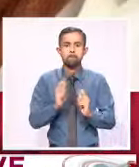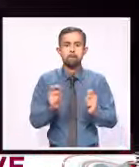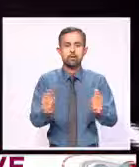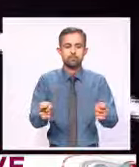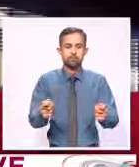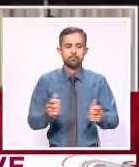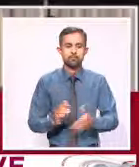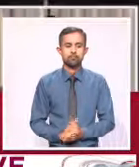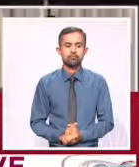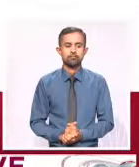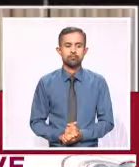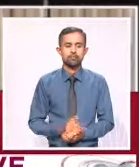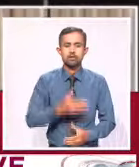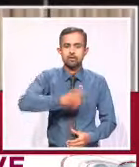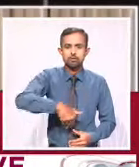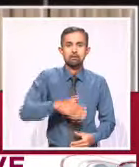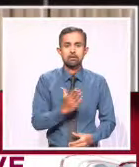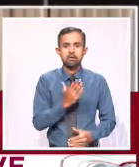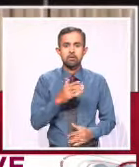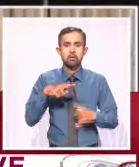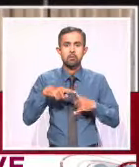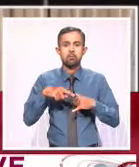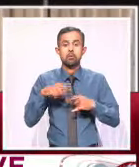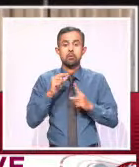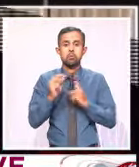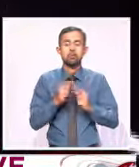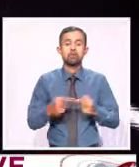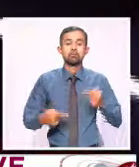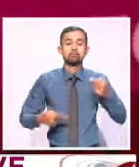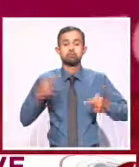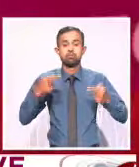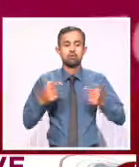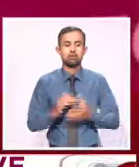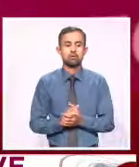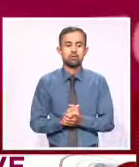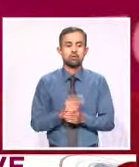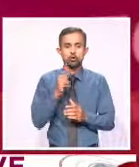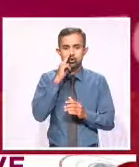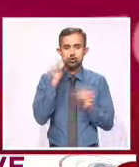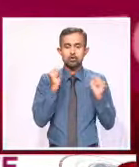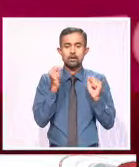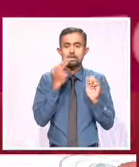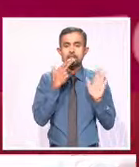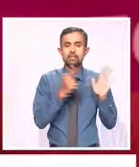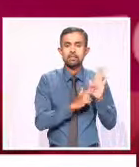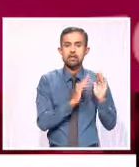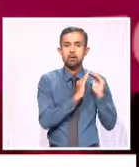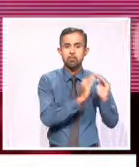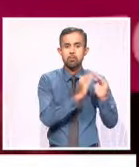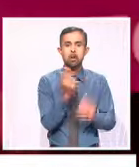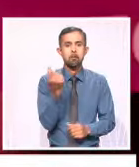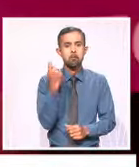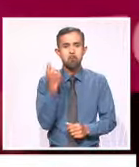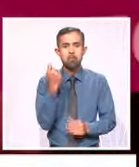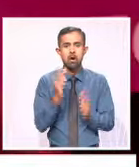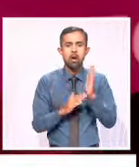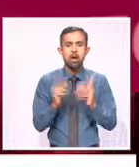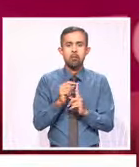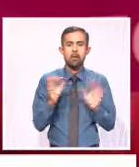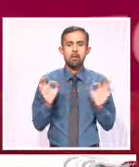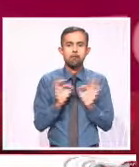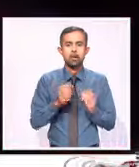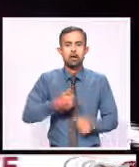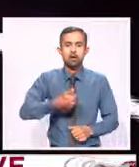පාර්ලිමේන්තුවට. ක්‍රිකට් නිසා මැති සභය තුනසුම්. නුවරඑළිය තැපැල් කාර්යාල ගොඩනැගිල්ල බදු දීමට ඇමති